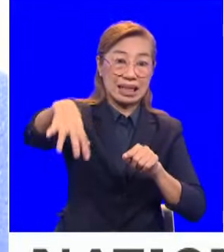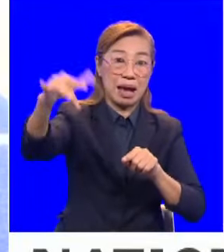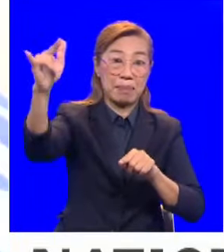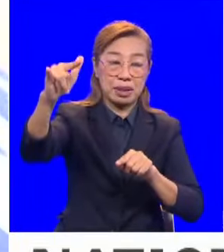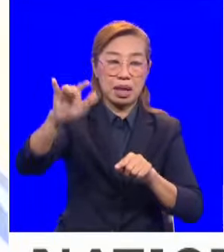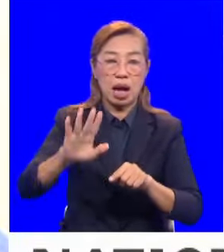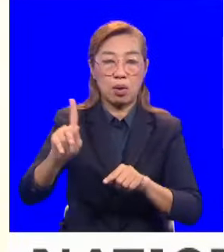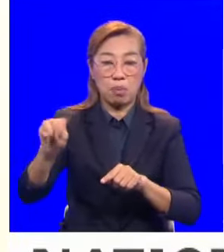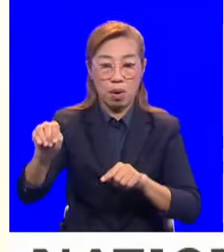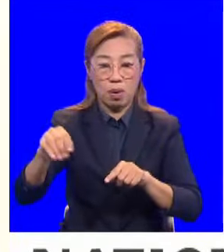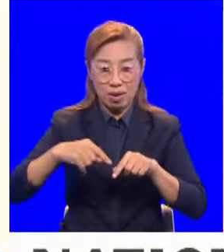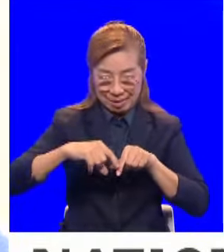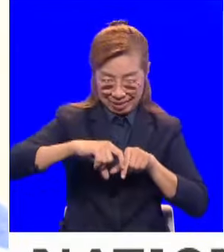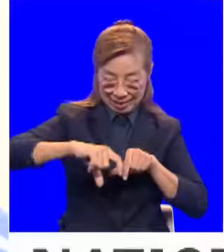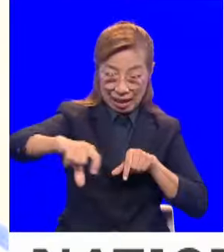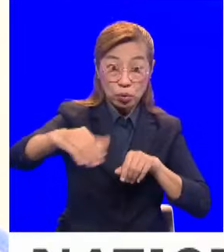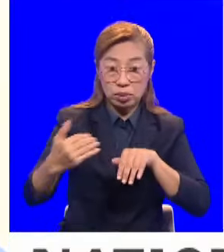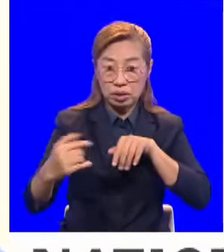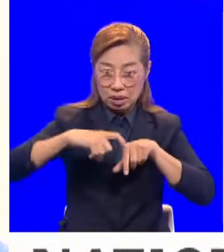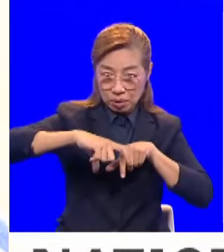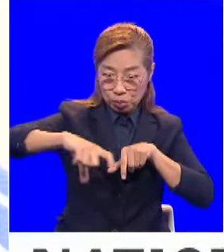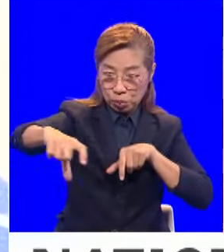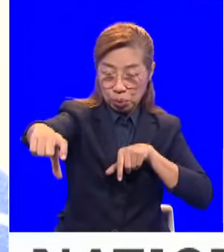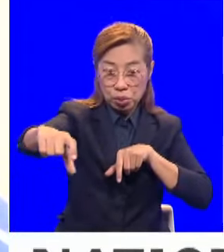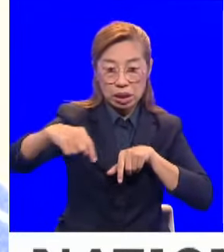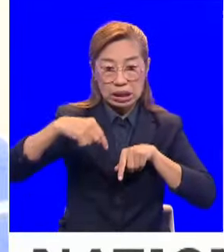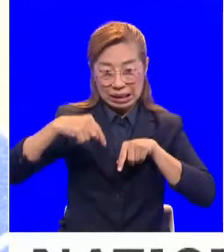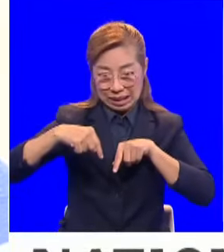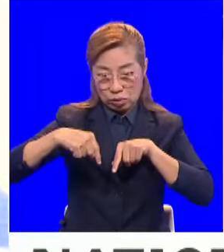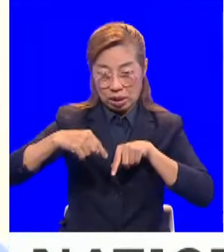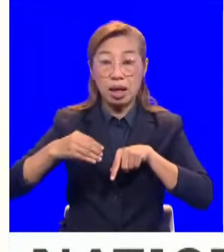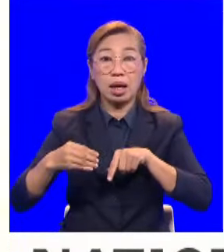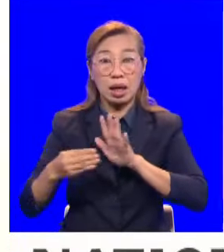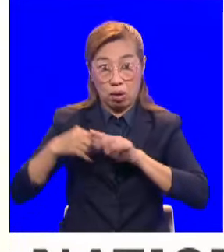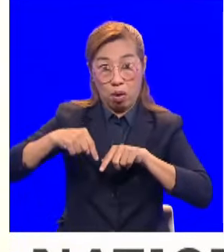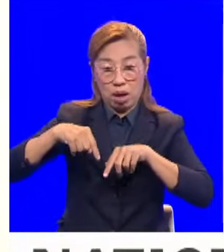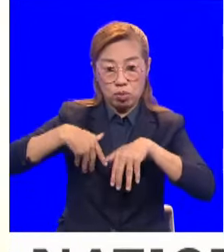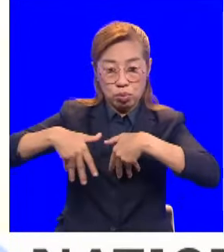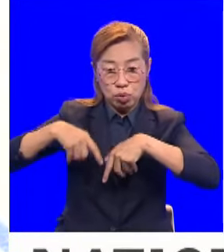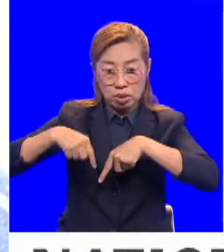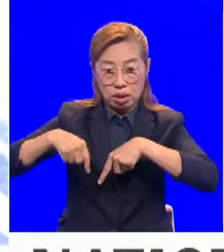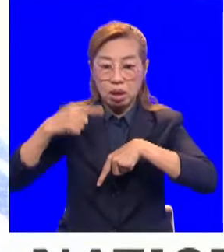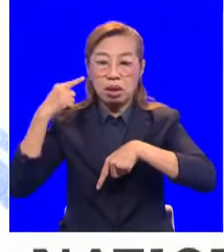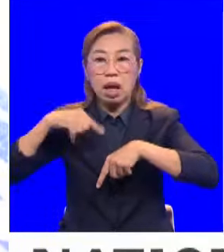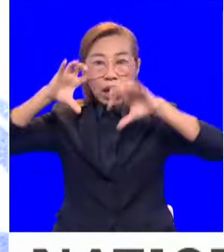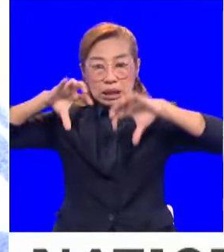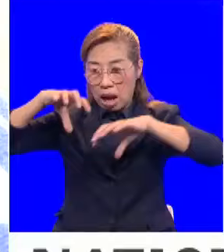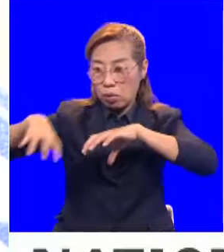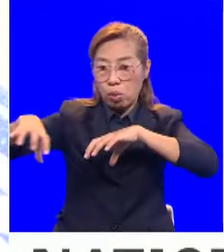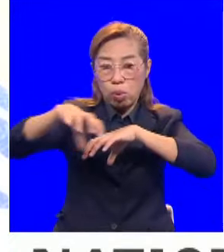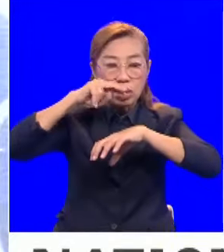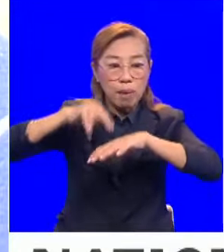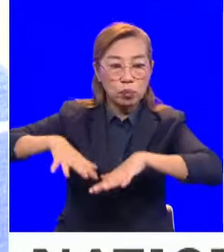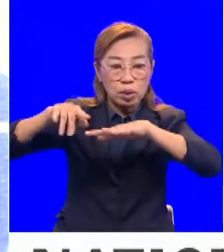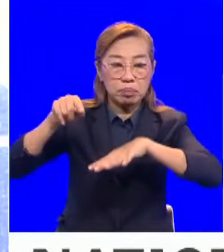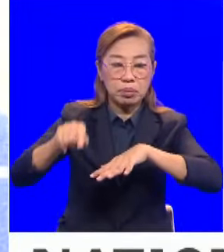ยรอบก่อนที่จะไปถึงสนามบินเนี่ยต้องบอกว่าพื้นที่ตรงนี้จะมีหน่วยงานราชการจำนวนมากเลยนะคะที่ถูกน้ำท่วมไม่ว่าจะเป็นทาง